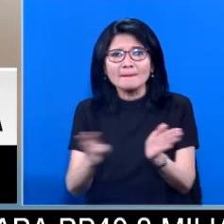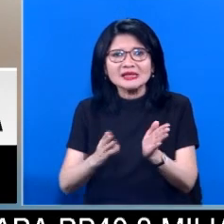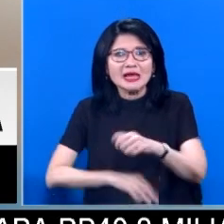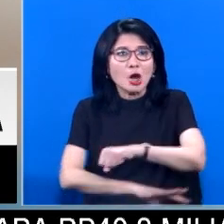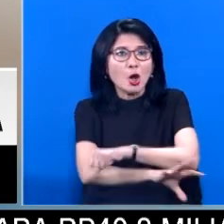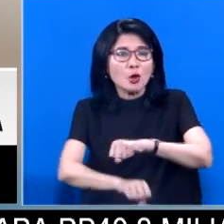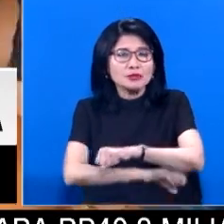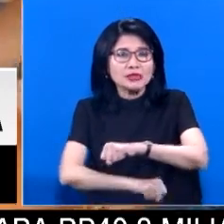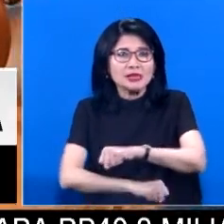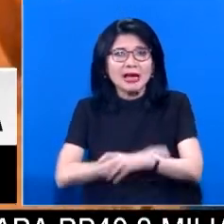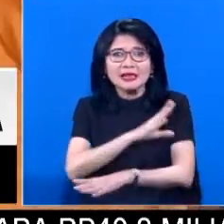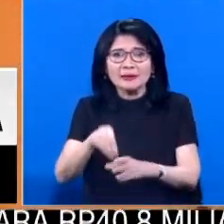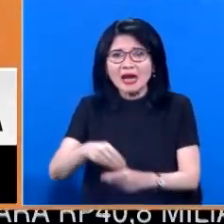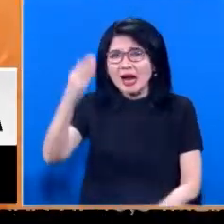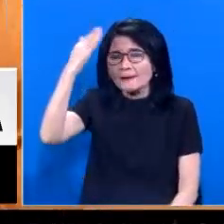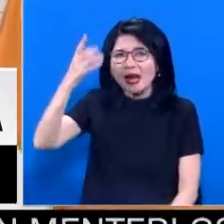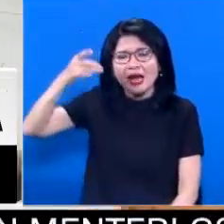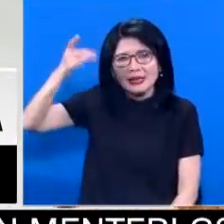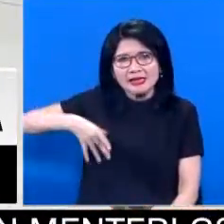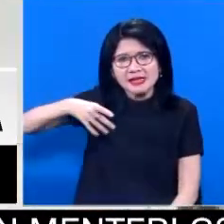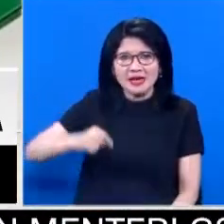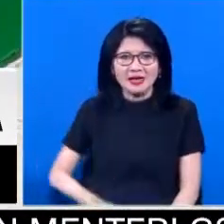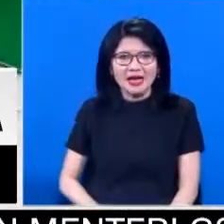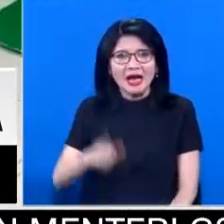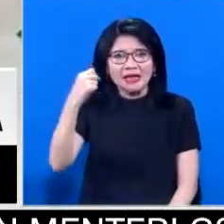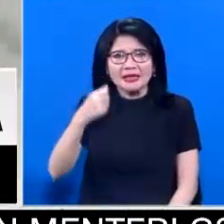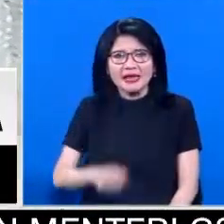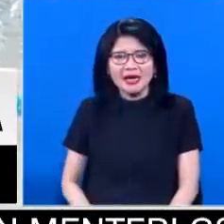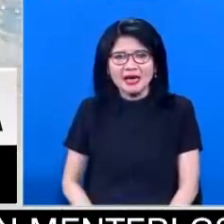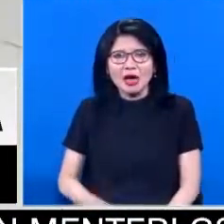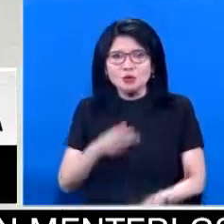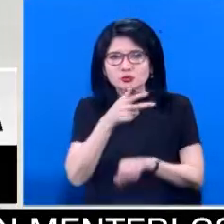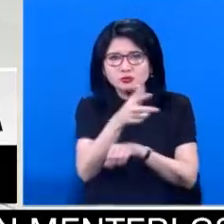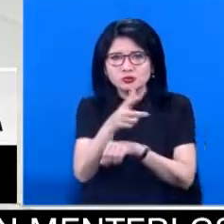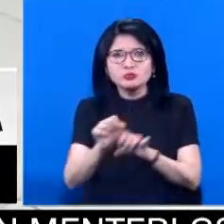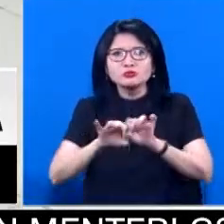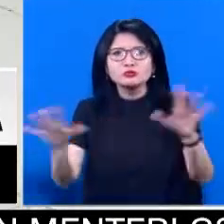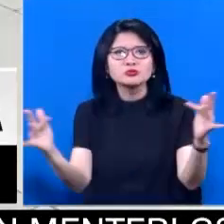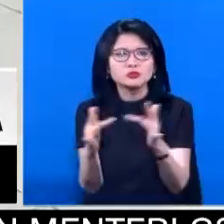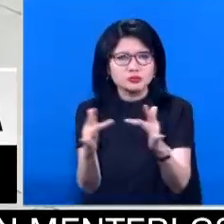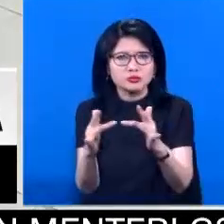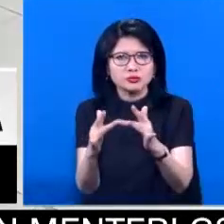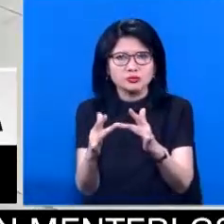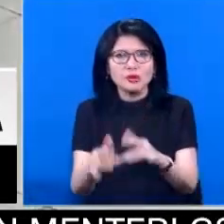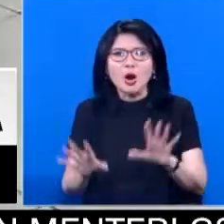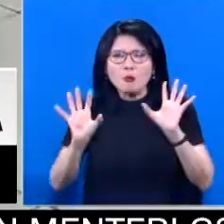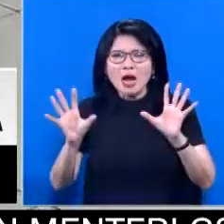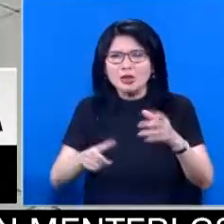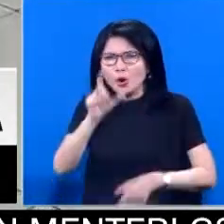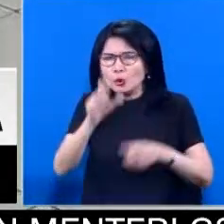desa. Merasa diperlakukan tidak adil, Nur Hayati mengunggah video berisi curahan hatinya ke media sosial hingga mendapat banyak dukungan.